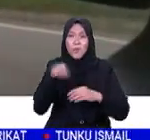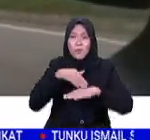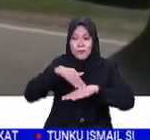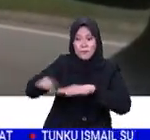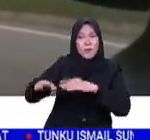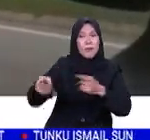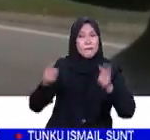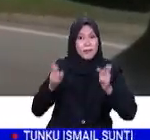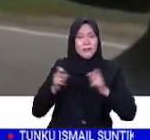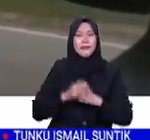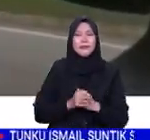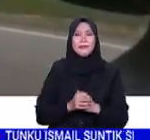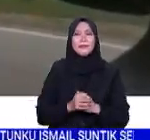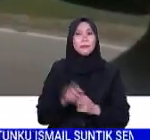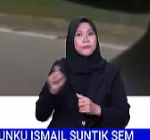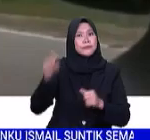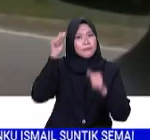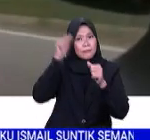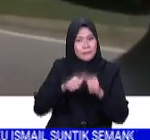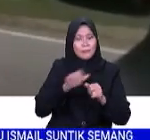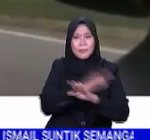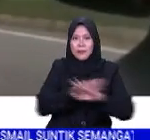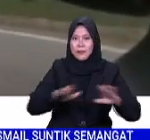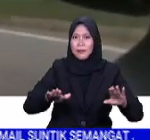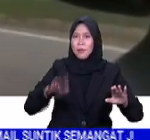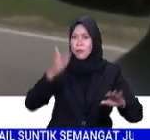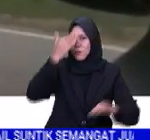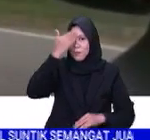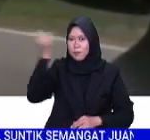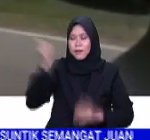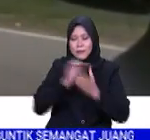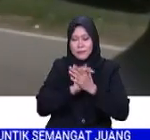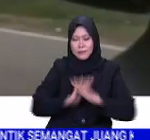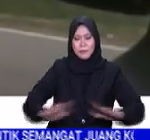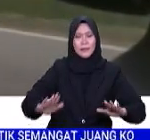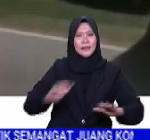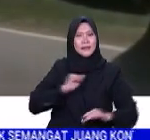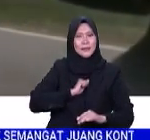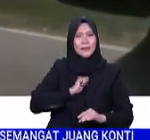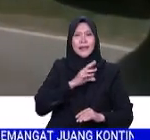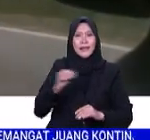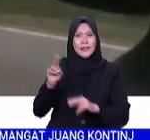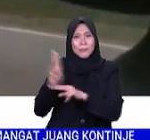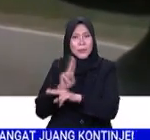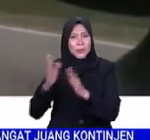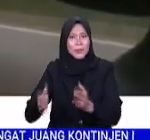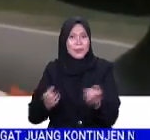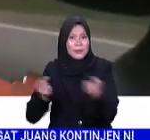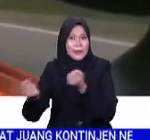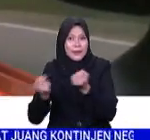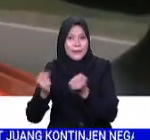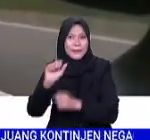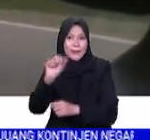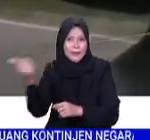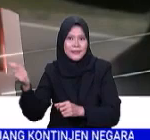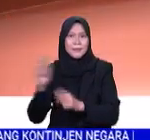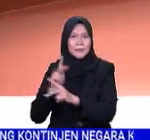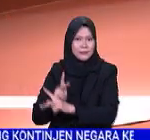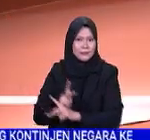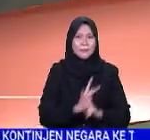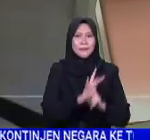dihantar segera. Mereka juga diingatkan tidak mengabaikan keselamatan diri dan pengguna jalan raya yang lain.